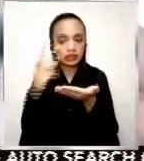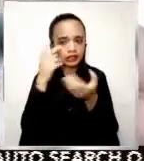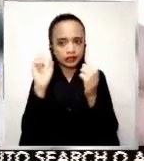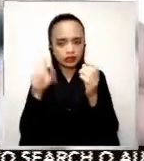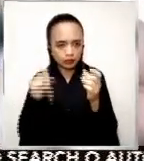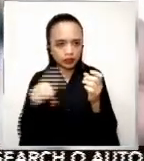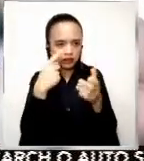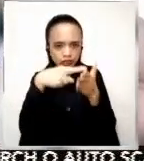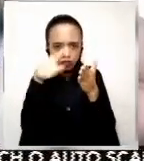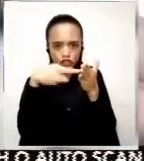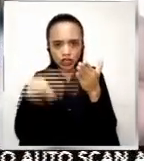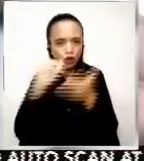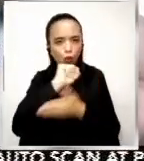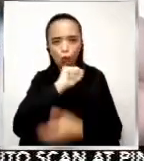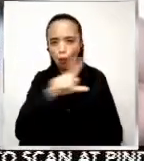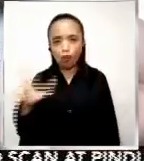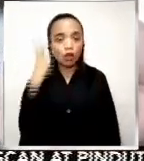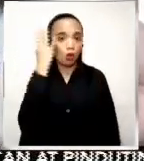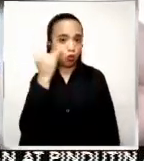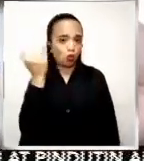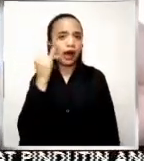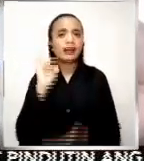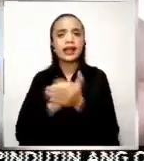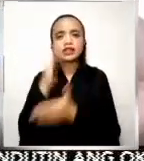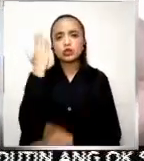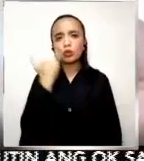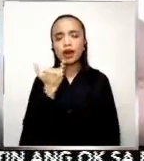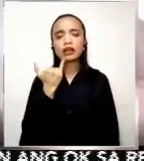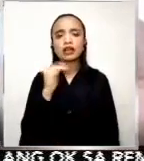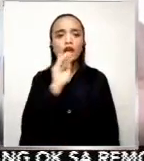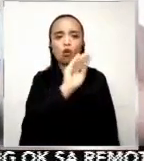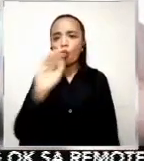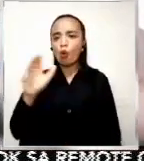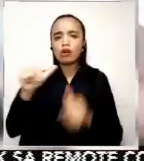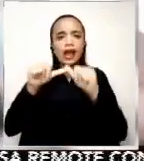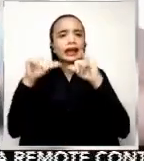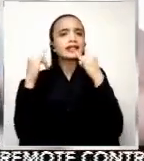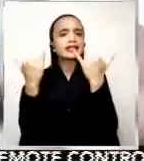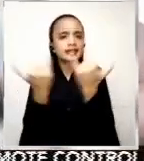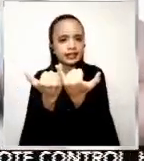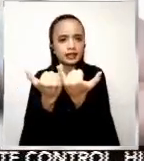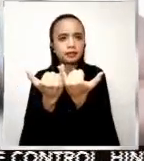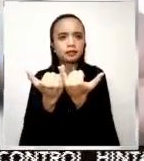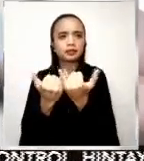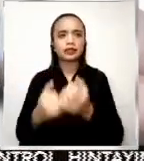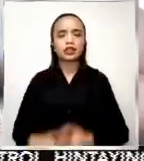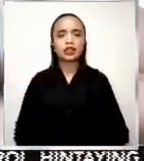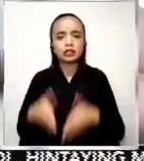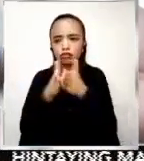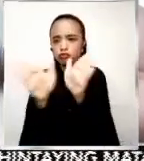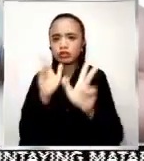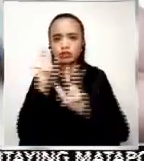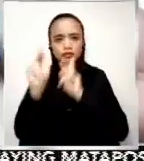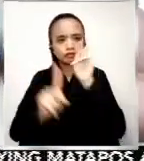why we're calling on all other agencies, the general public, you know, other stakeholders to